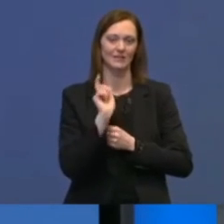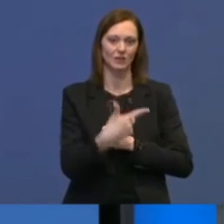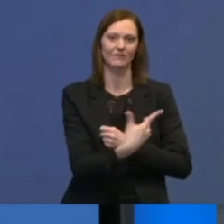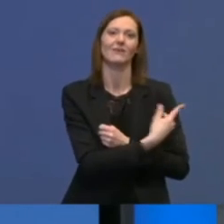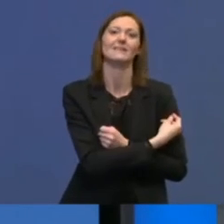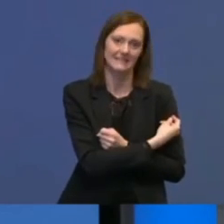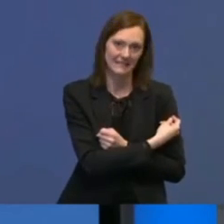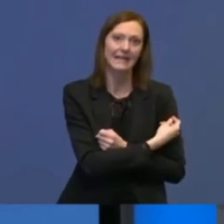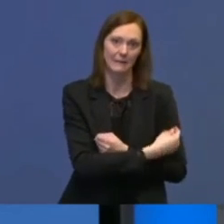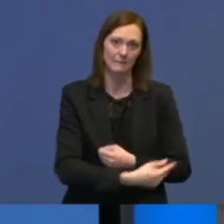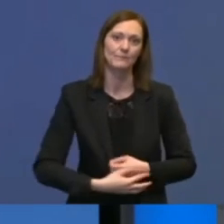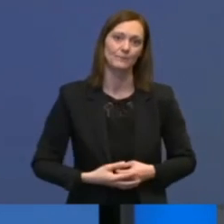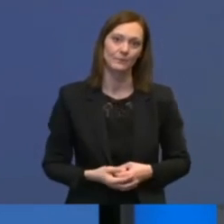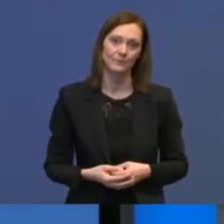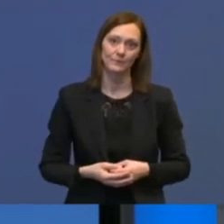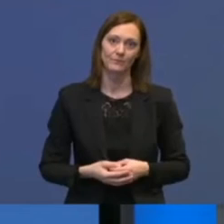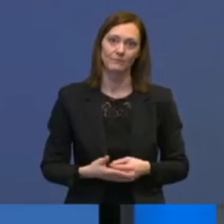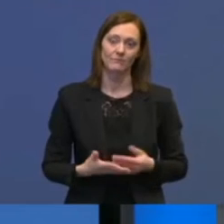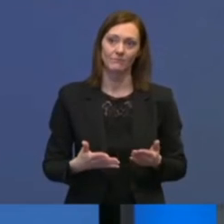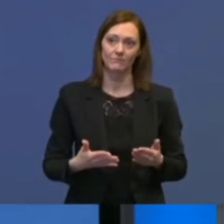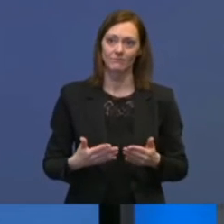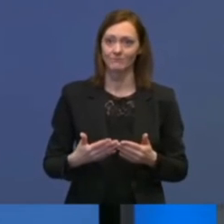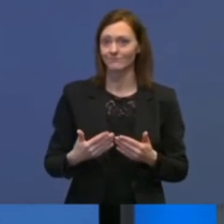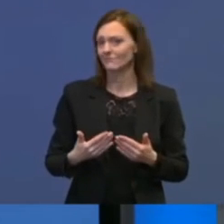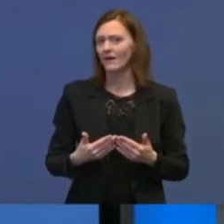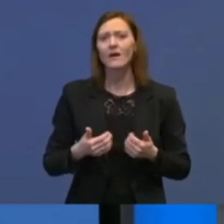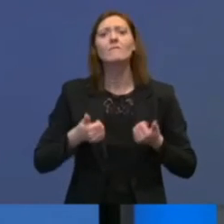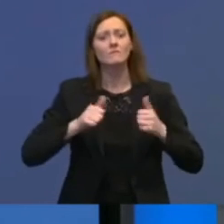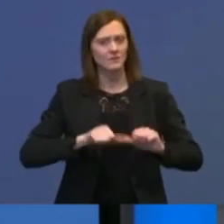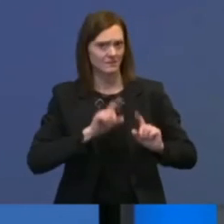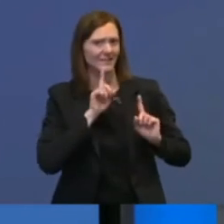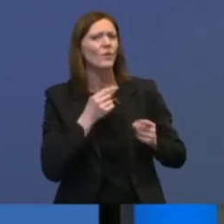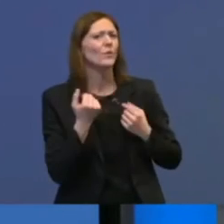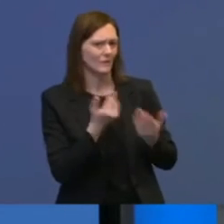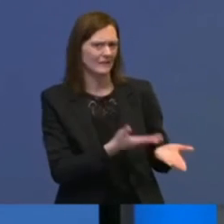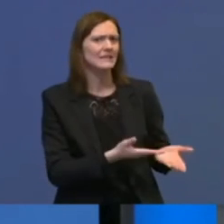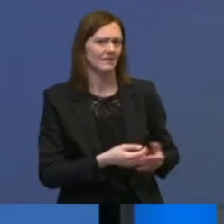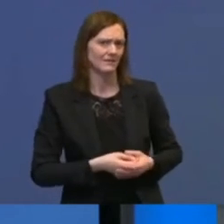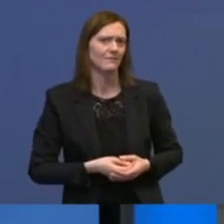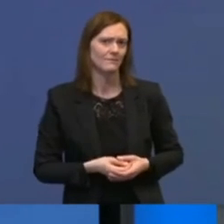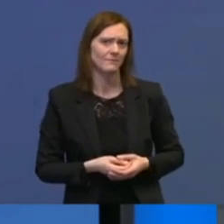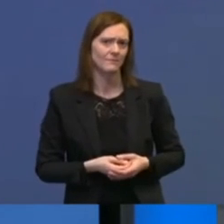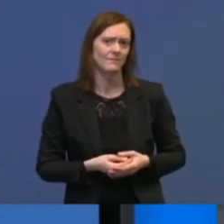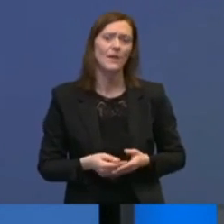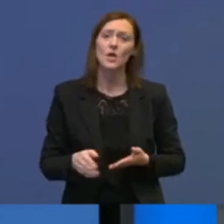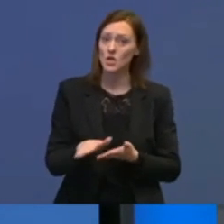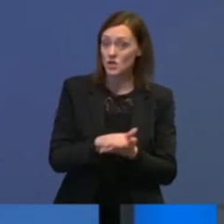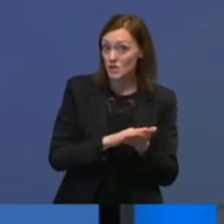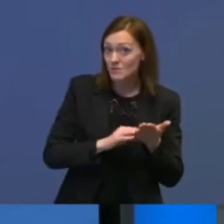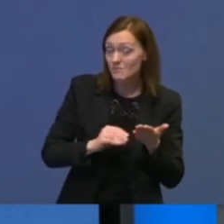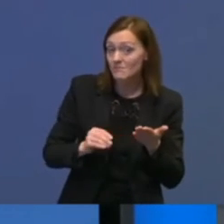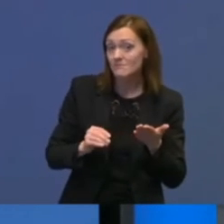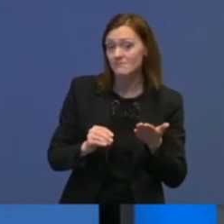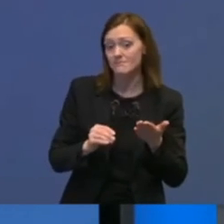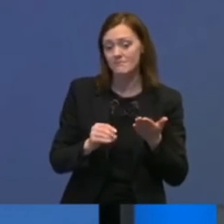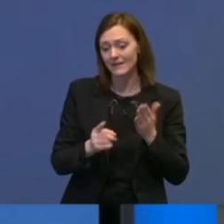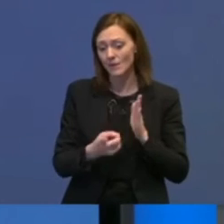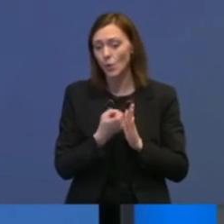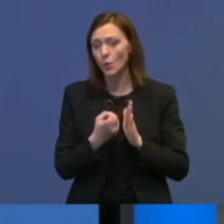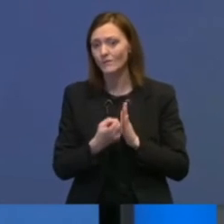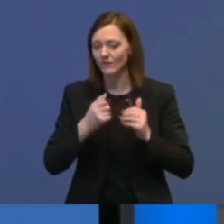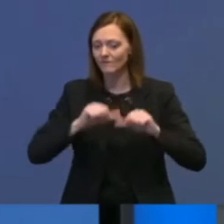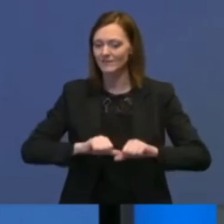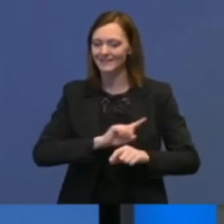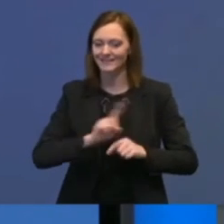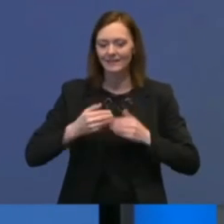kahelayn talalka. Taasi maa hain talo si saal haa lagu bihiyo, waxay ubadantahay in wakti a'dagi u soos uudoh,